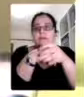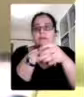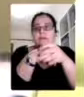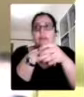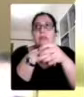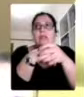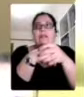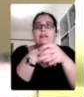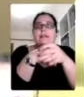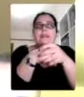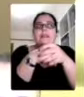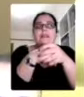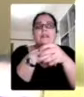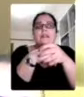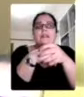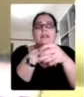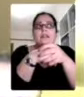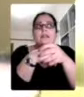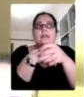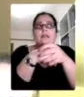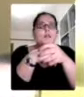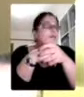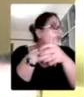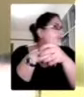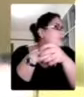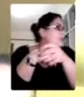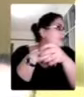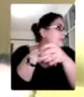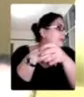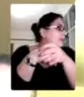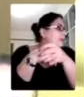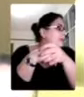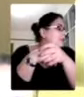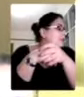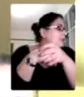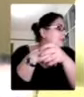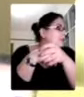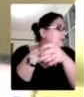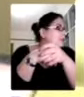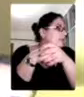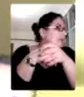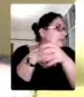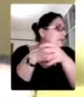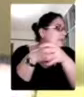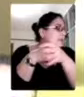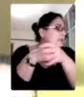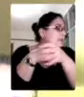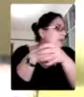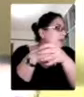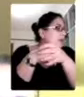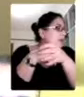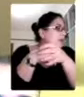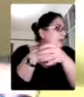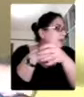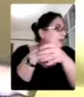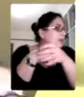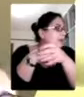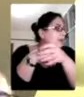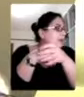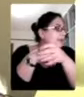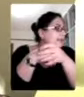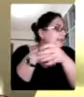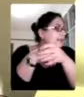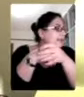açıkçası. Yani şöyle söyleyeyim, lüle taşı ben çok seviyorum.